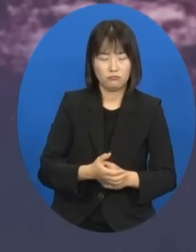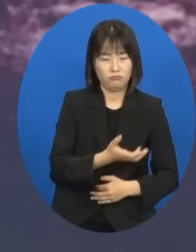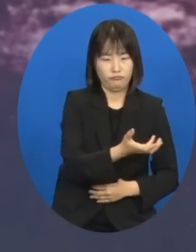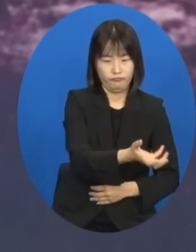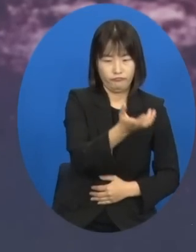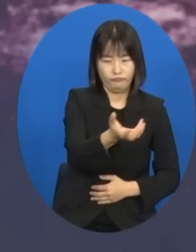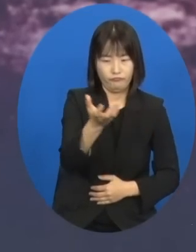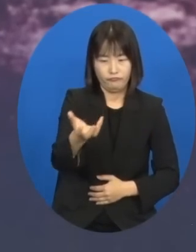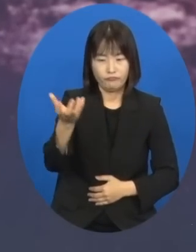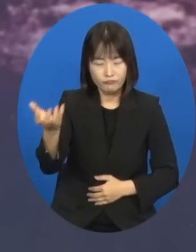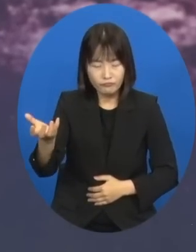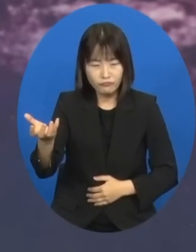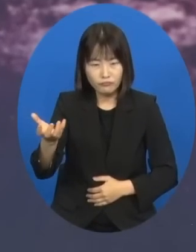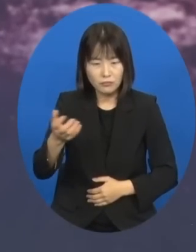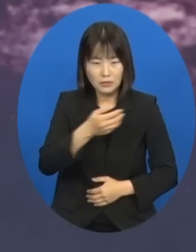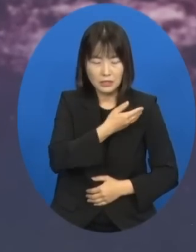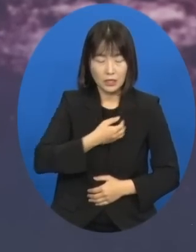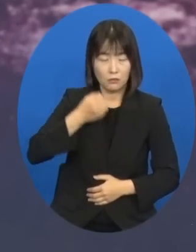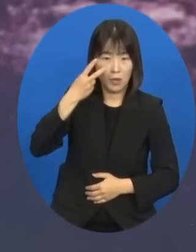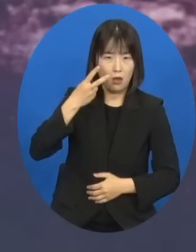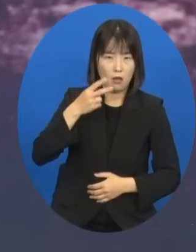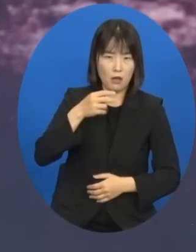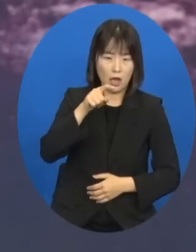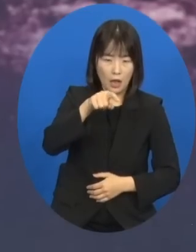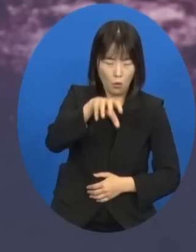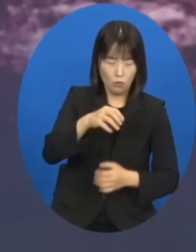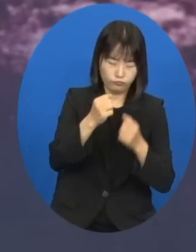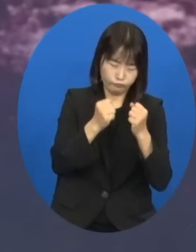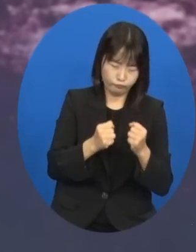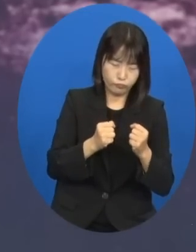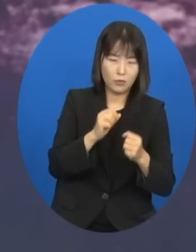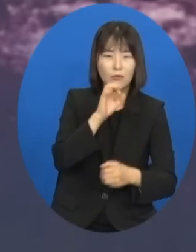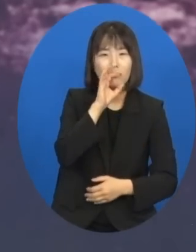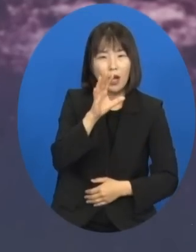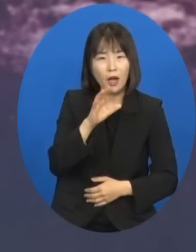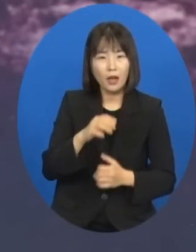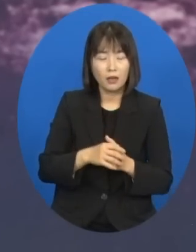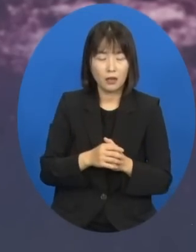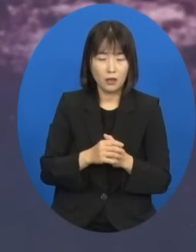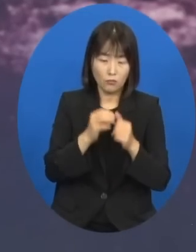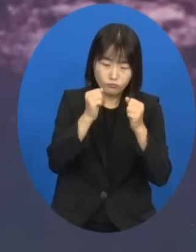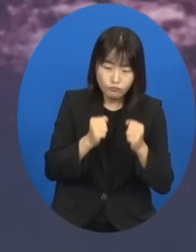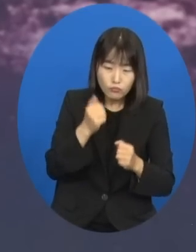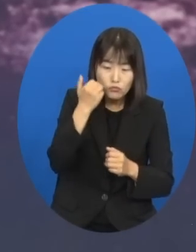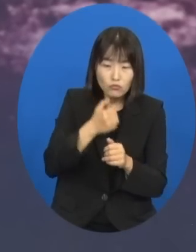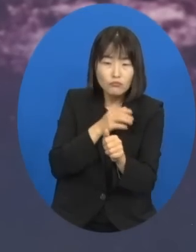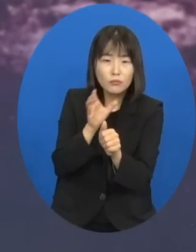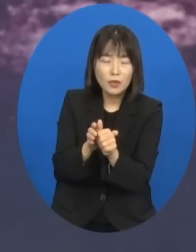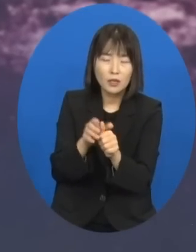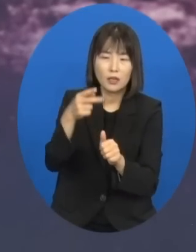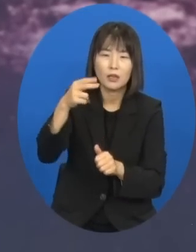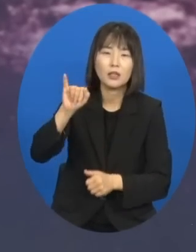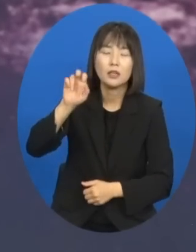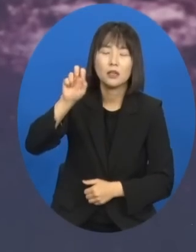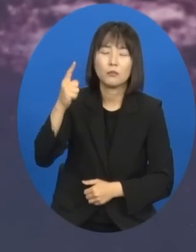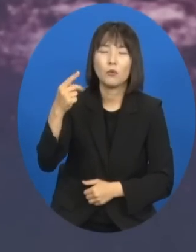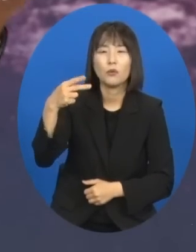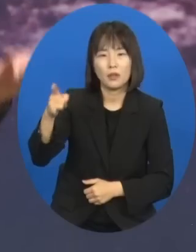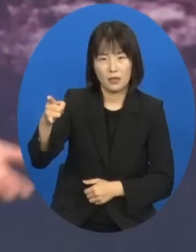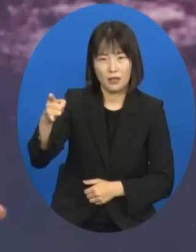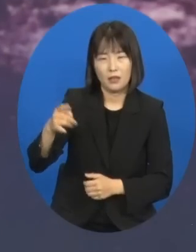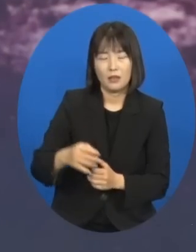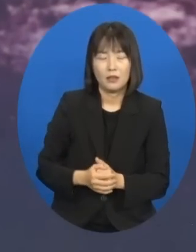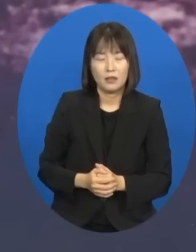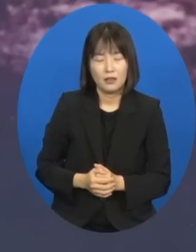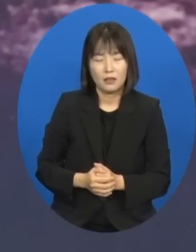거니까 사도 바울은 또 한 곳에 오래 있지도 못해요. 오래 있는 건 누가 하는 거예요? 디모데와 아볼로가 하는 겁니다. 네. 그러니까 거기에 다 맞춰서